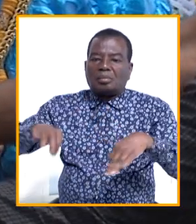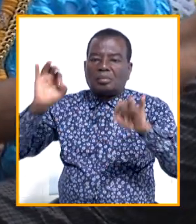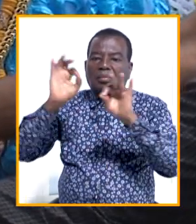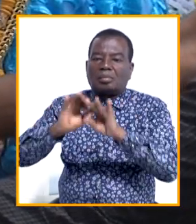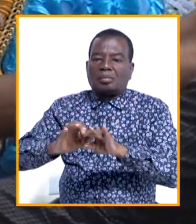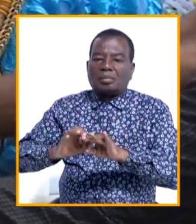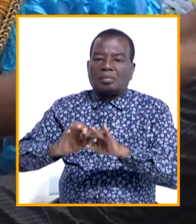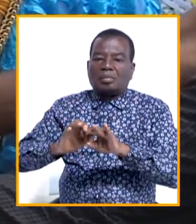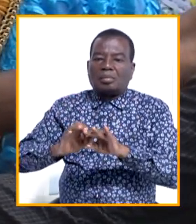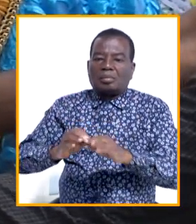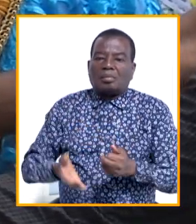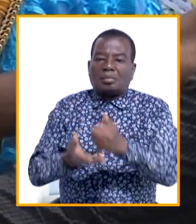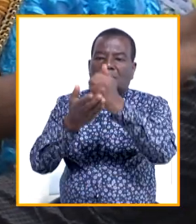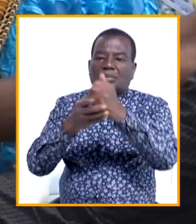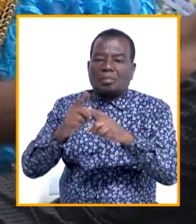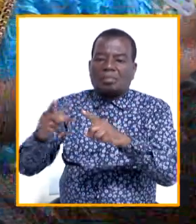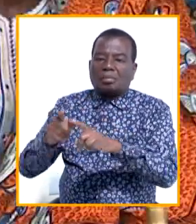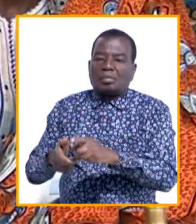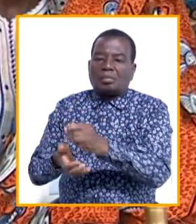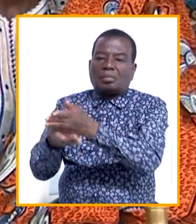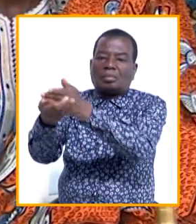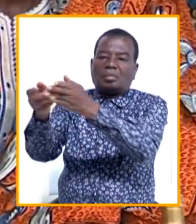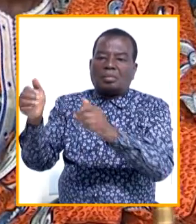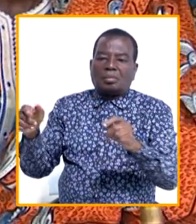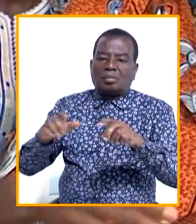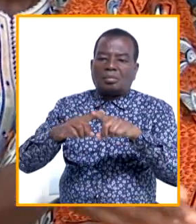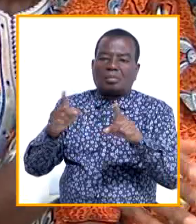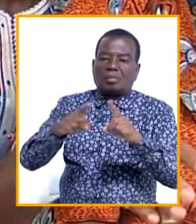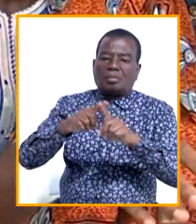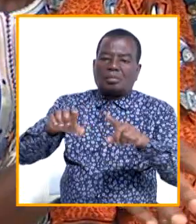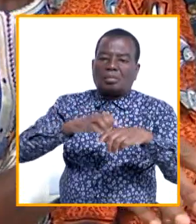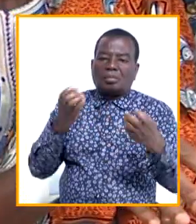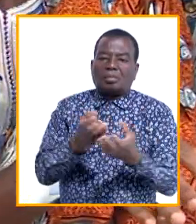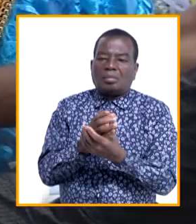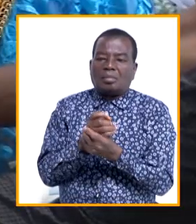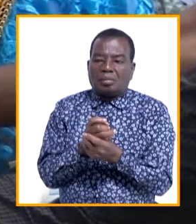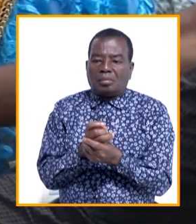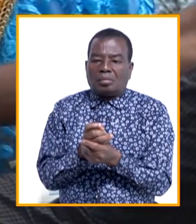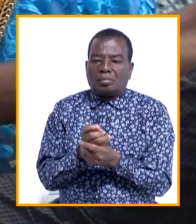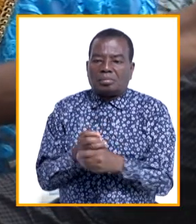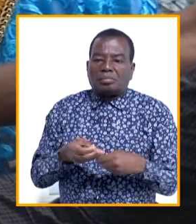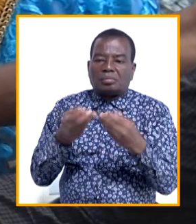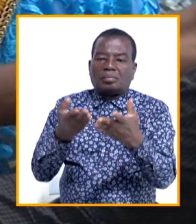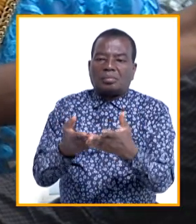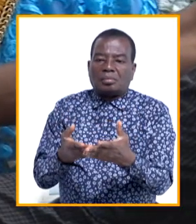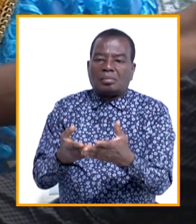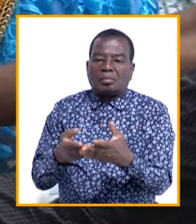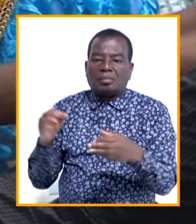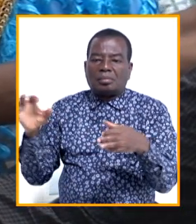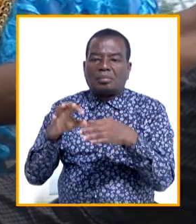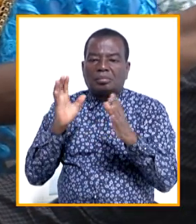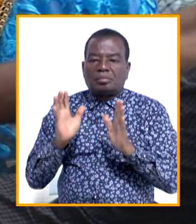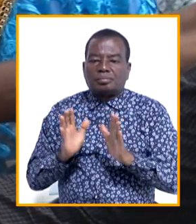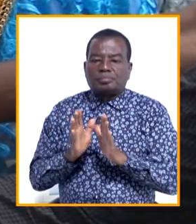d'aider d'accompagner les différentes communautés qui mettent en avant notre culture qui mettent en avant notre patrimoine